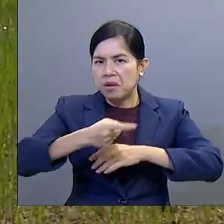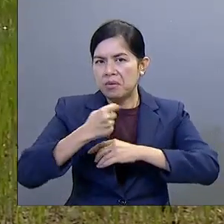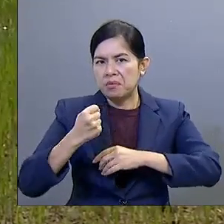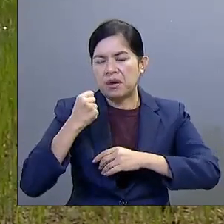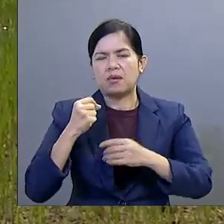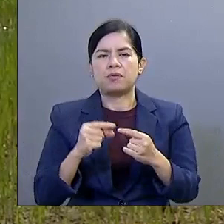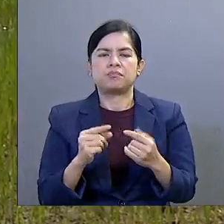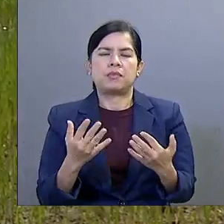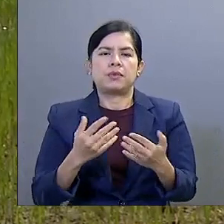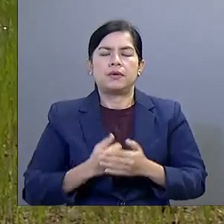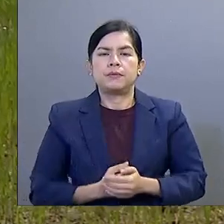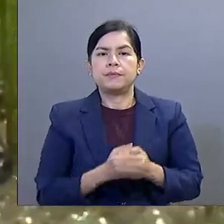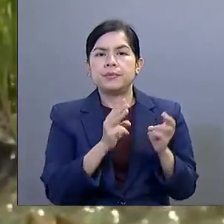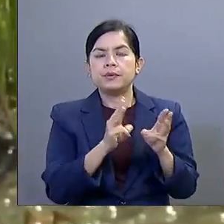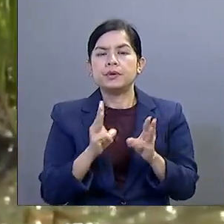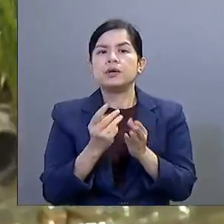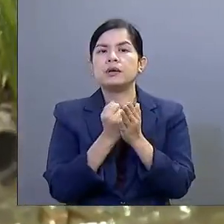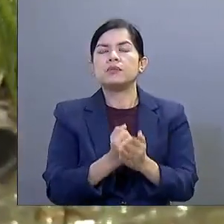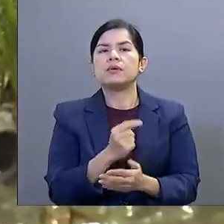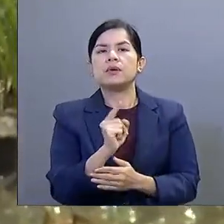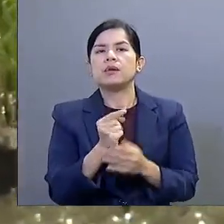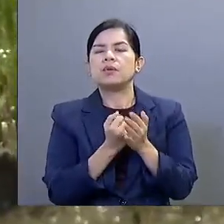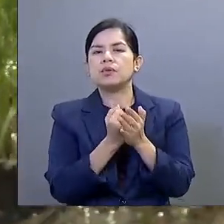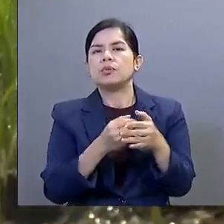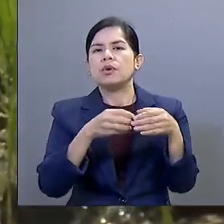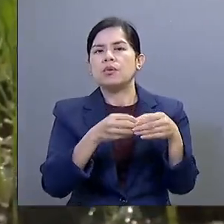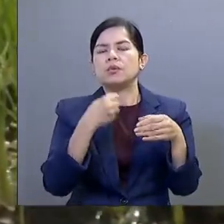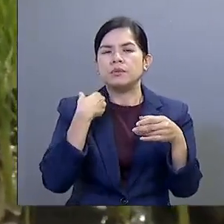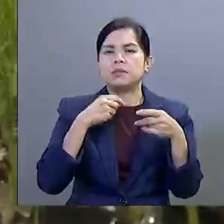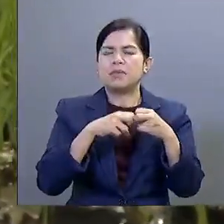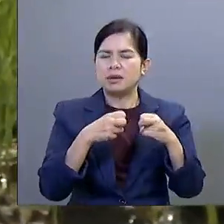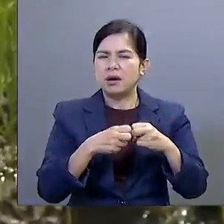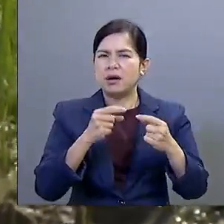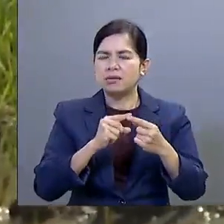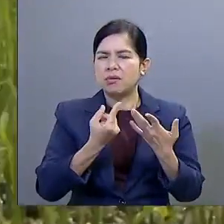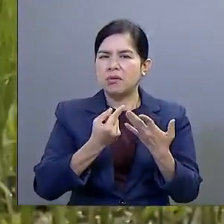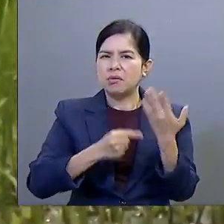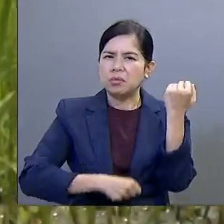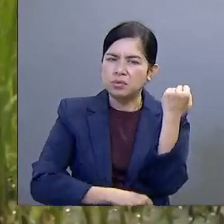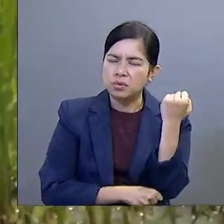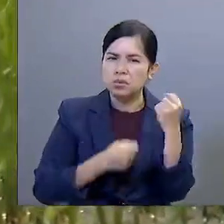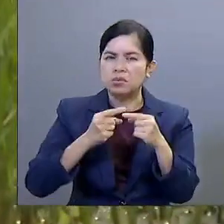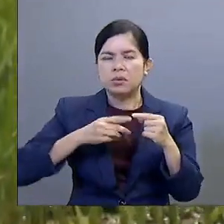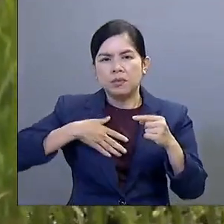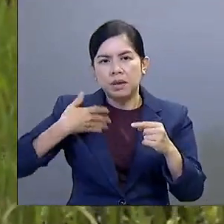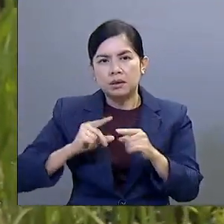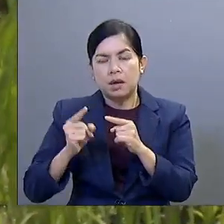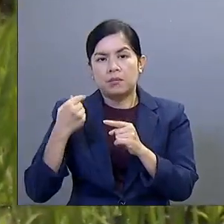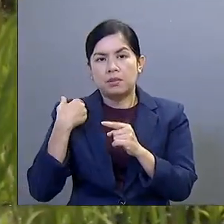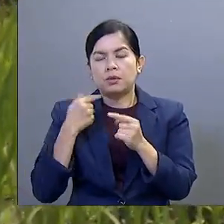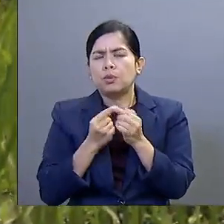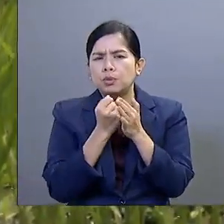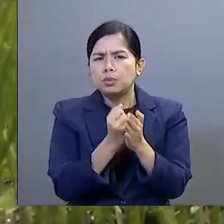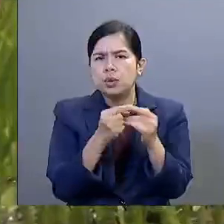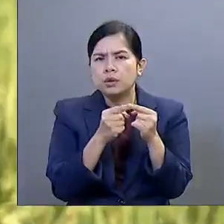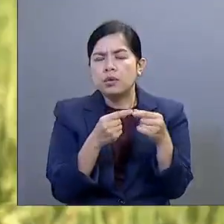ทั้งนี้นะคะการช่วยเหลือค่ะควรเป็นการช่วยเหลือคนที่เปราะบางหรือว่าเดือดร้อนจริงๆนะคะไม่ใช่การช่วยเหลือทั้งระบบค่ะ